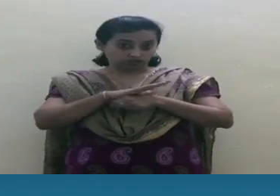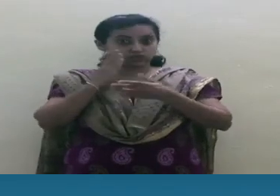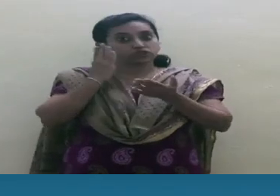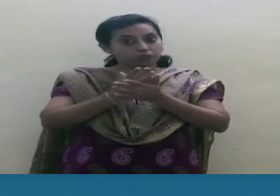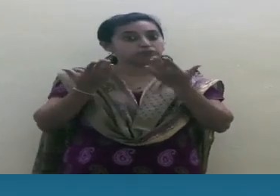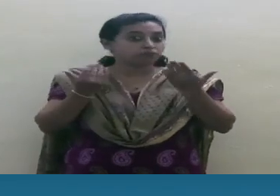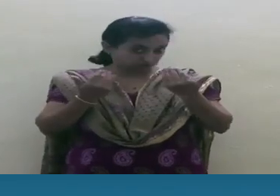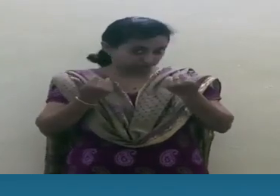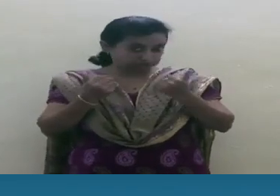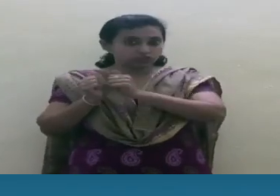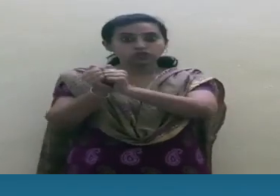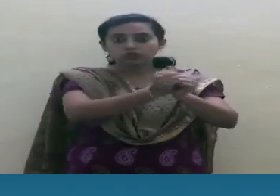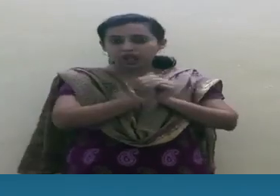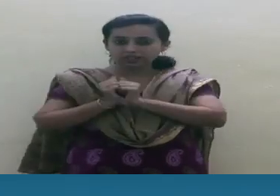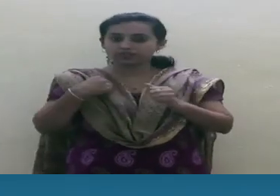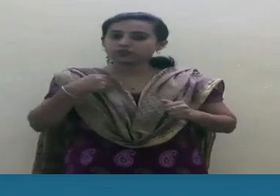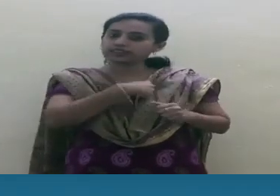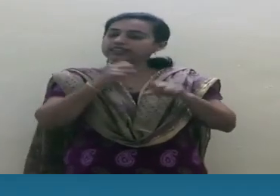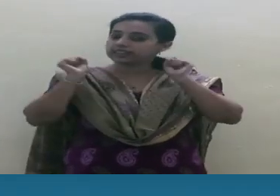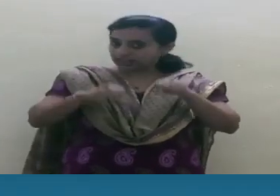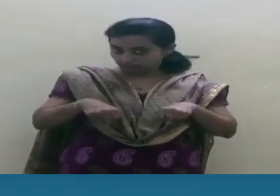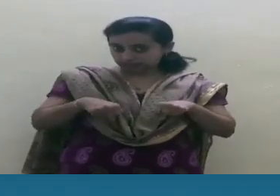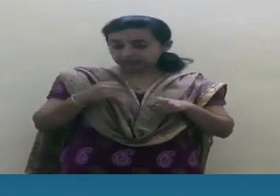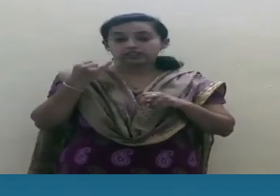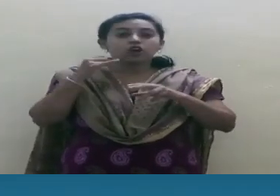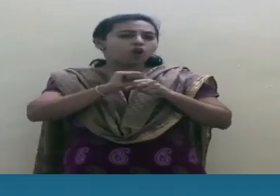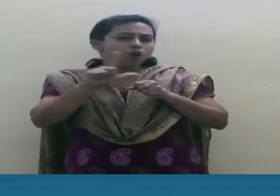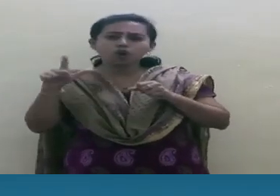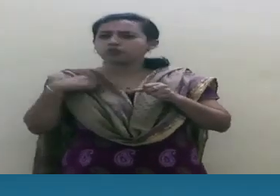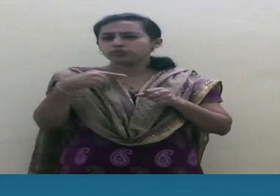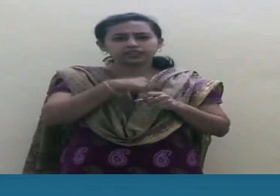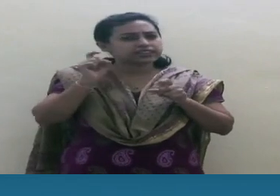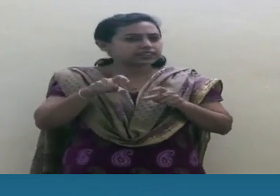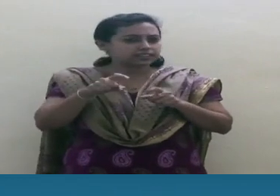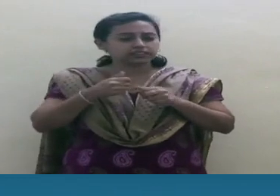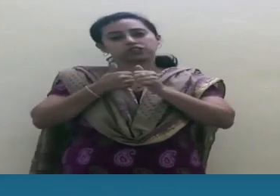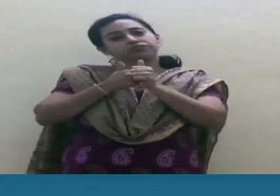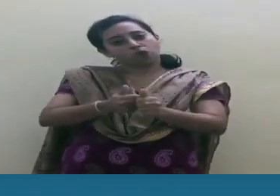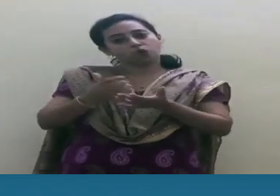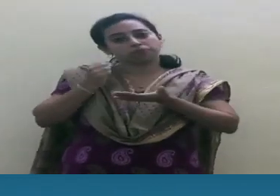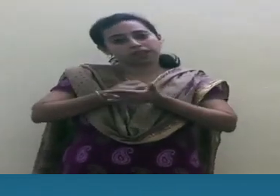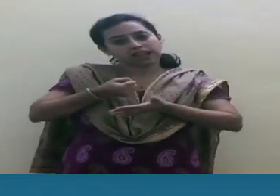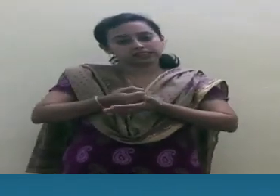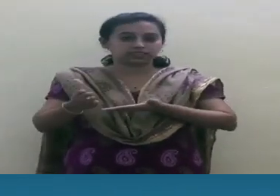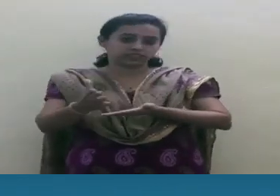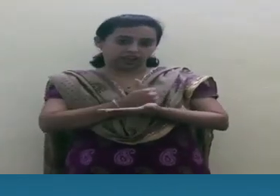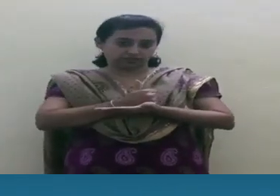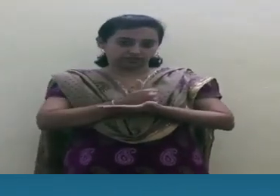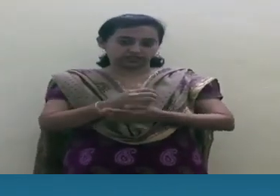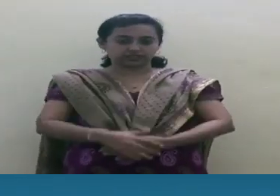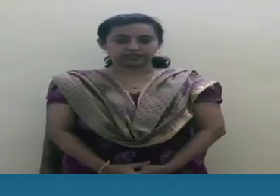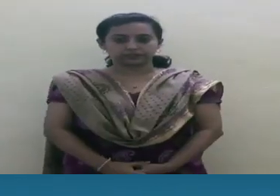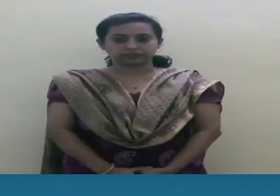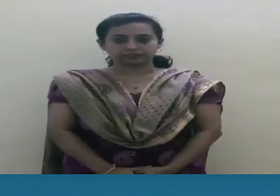நோமல் கொரோனா வϊரச்ْ எண்கிற COVID-19 νோயைொன்று கூடி நம் மான்னுறு சம்டியும், இதர்க்காக நாம் சில அடிப்படை முன்னைச்சிறுக்கை